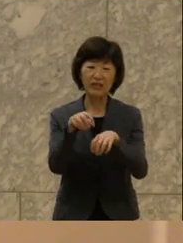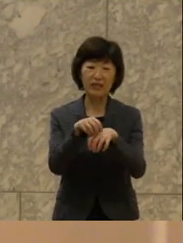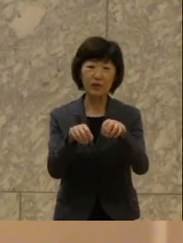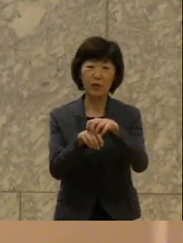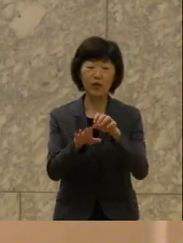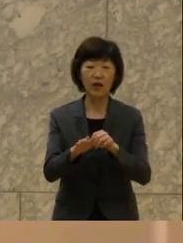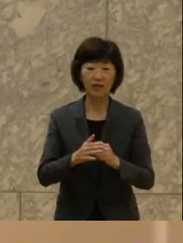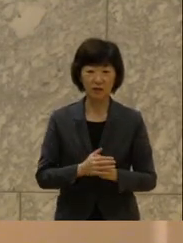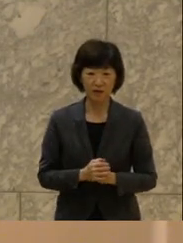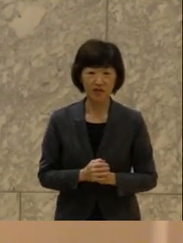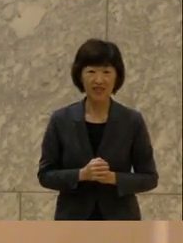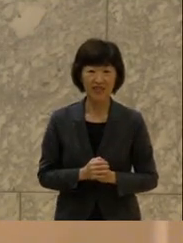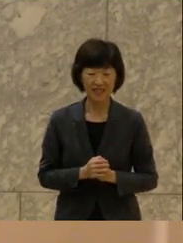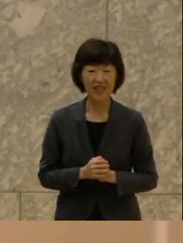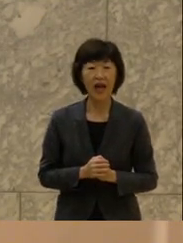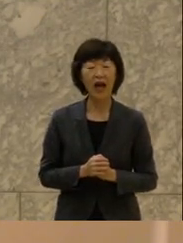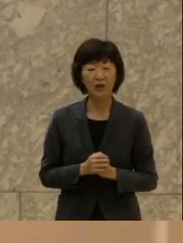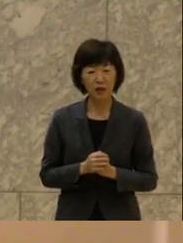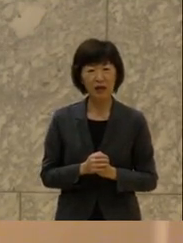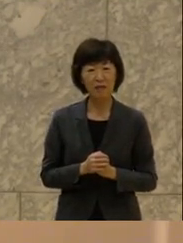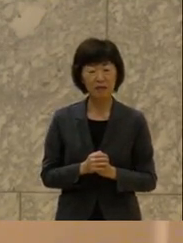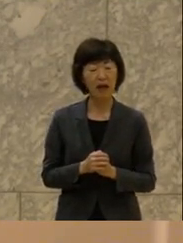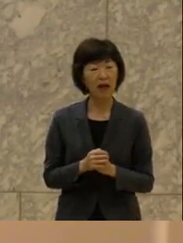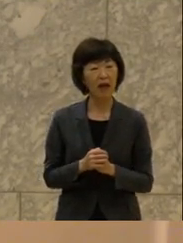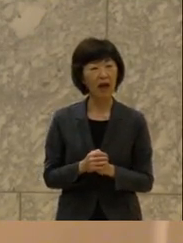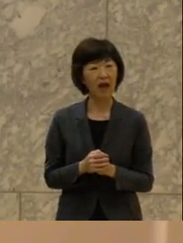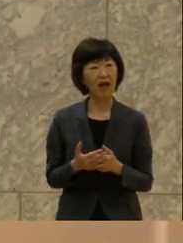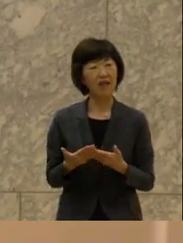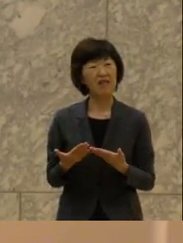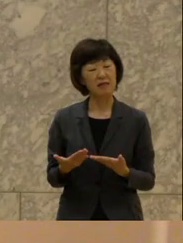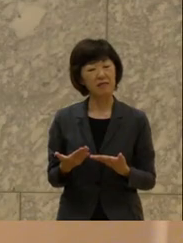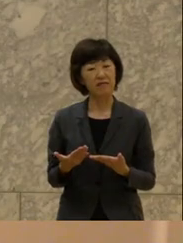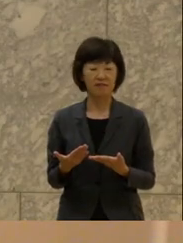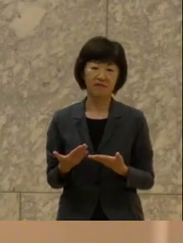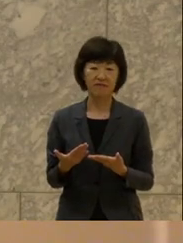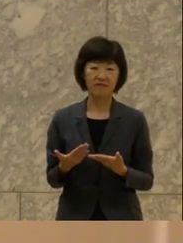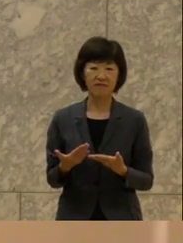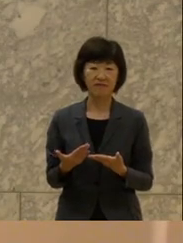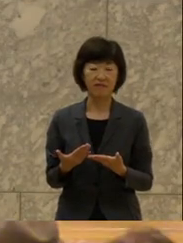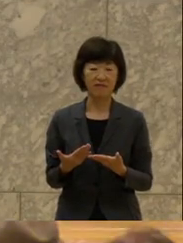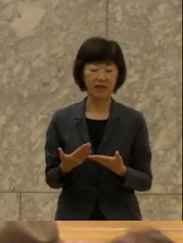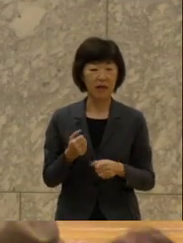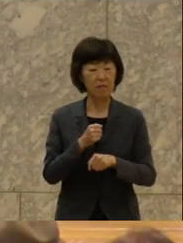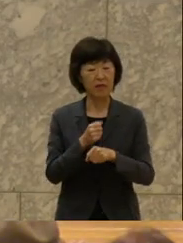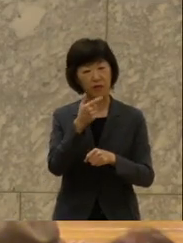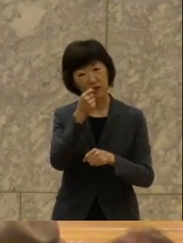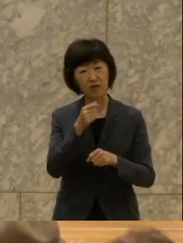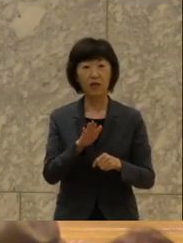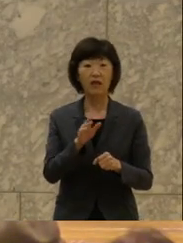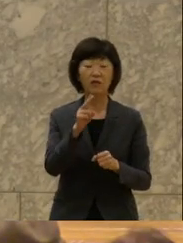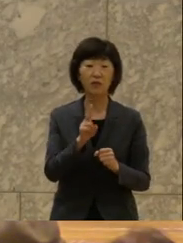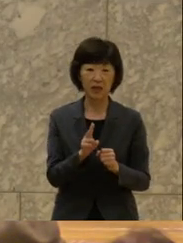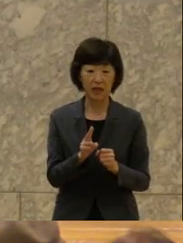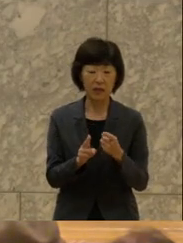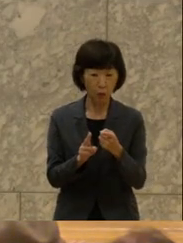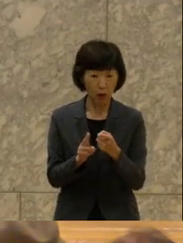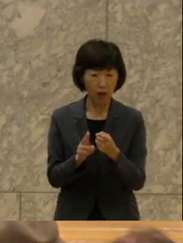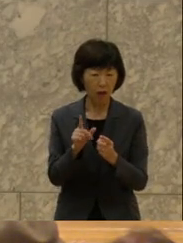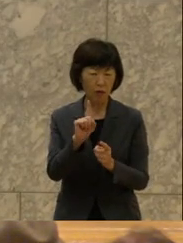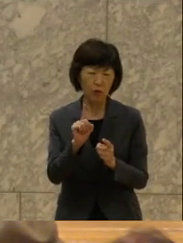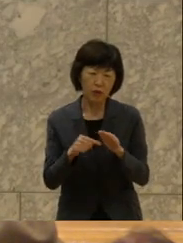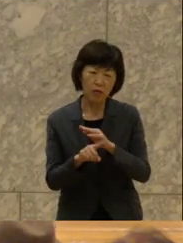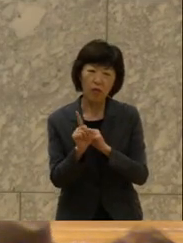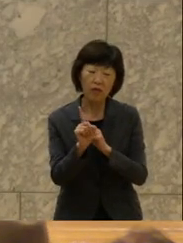とちょっと天邪鬼なところと2つかなと思います何でこうなるのかなってこう探求する性格ですよ